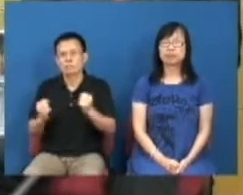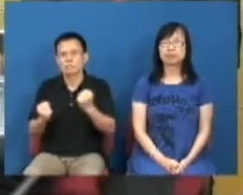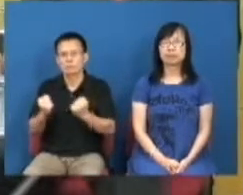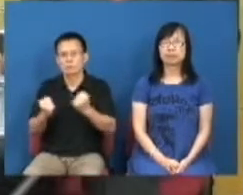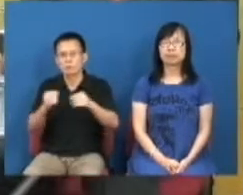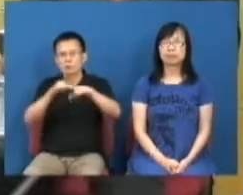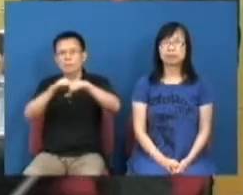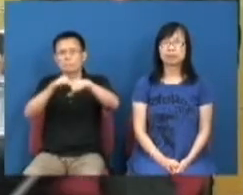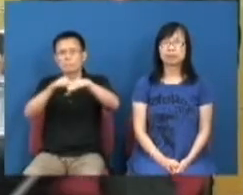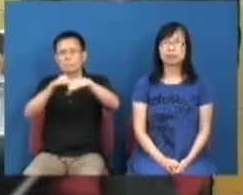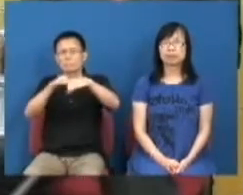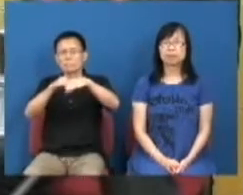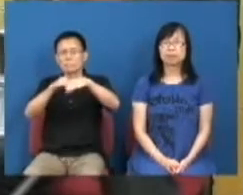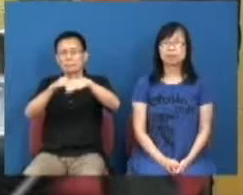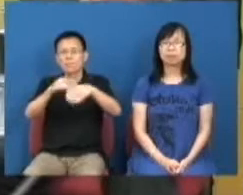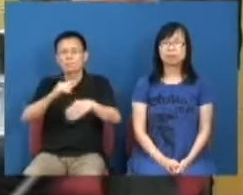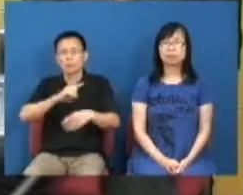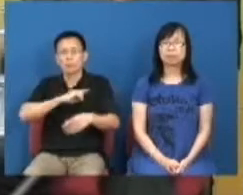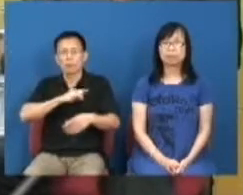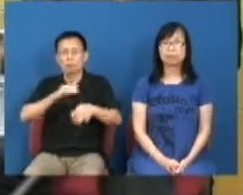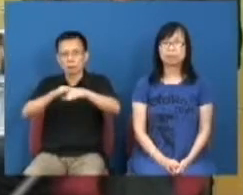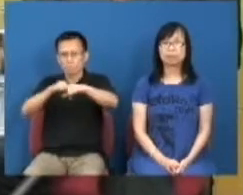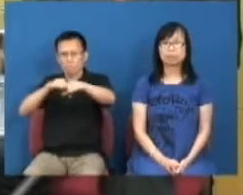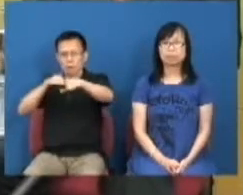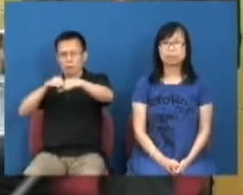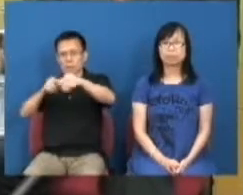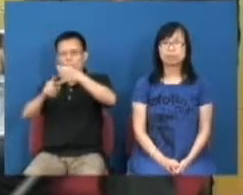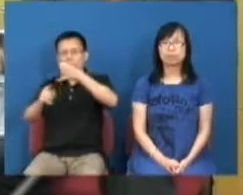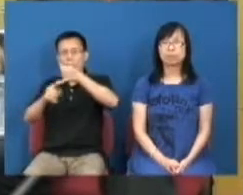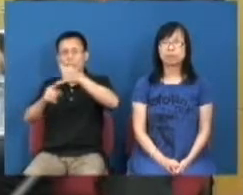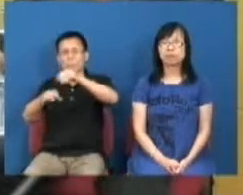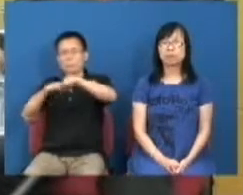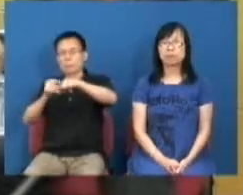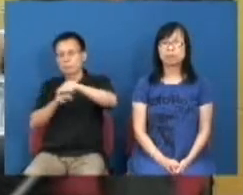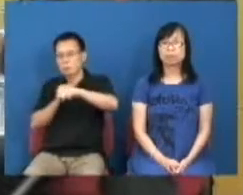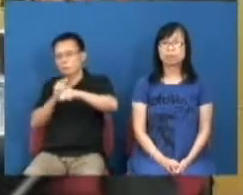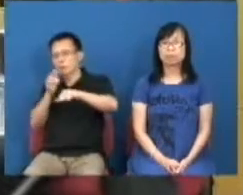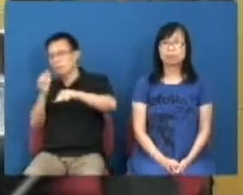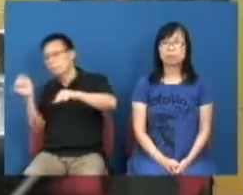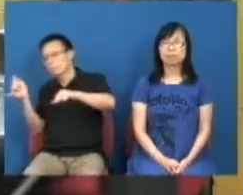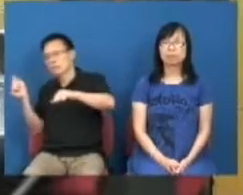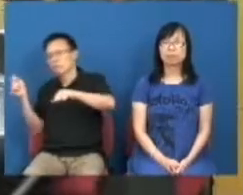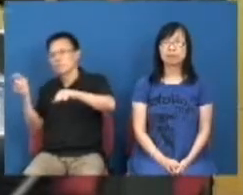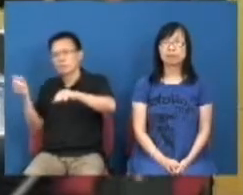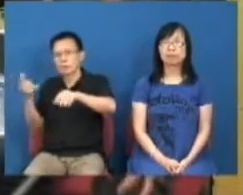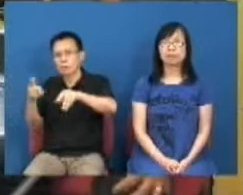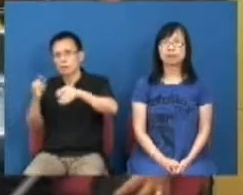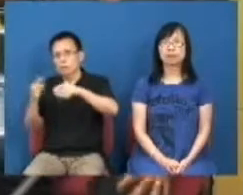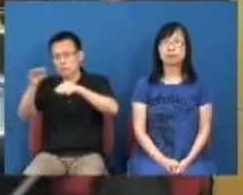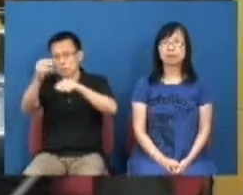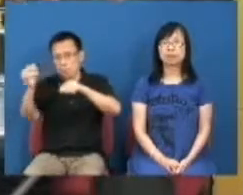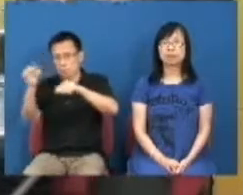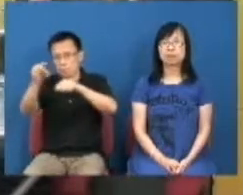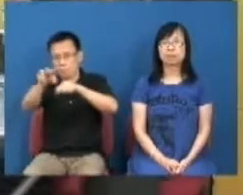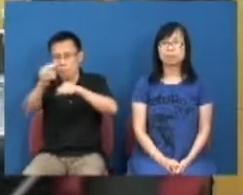係塞車喎。咁我喺龍尾，我唔知為咩事㗎，咁啊伸個頭出去望下，原來最前面嗰兩個車嗌交。 嗯，